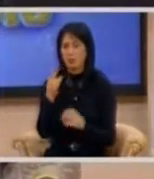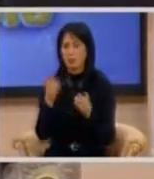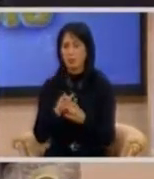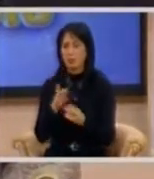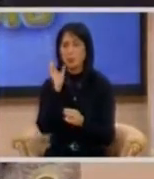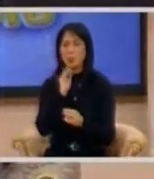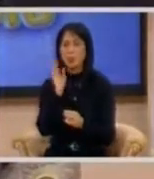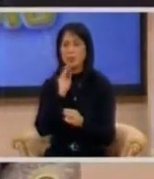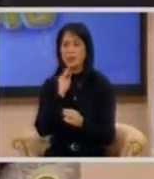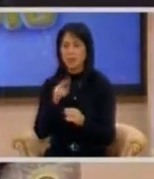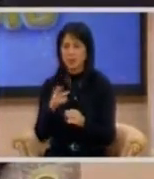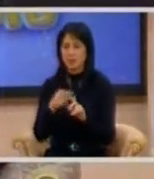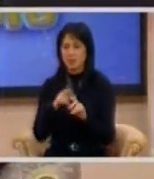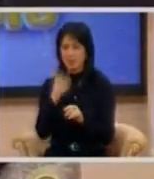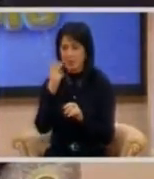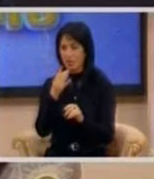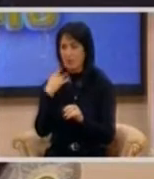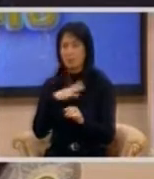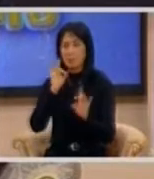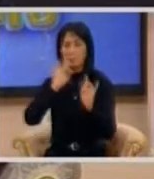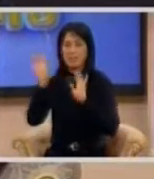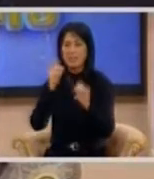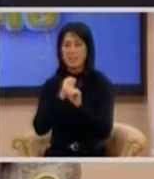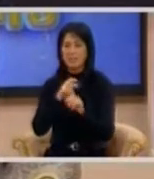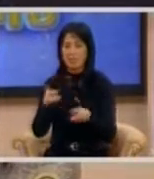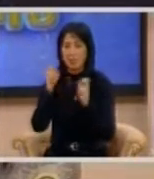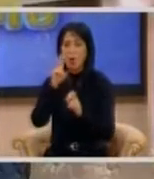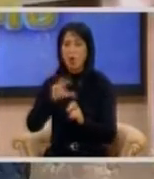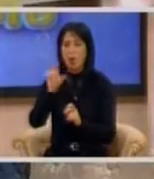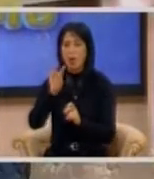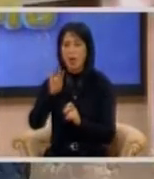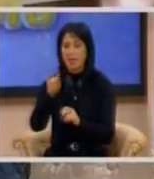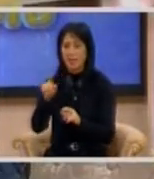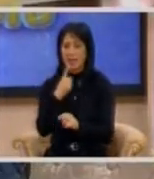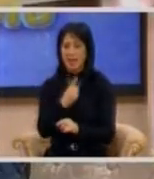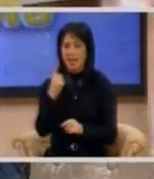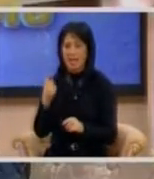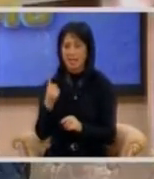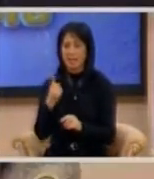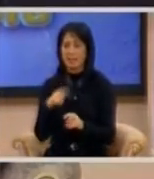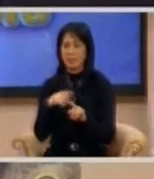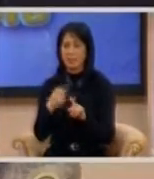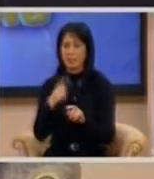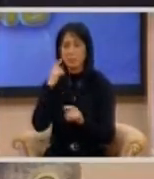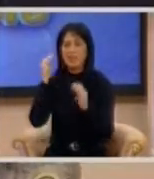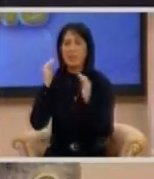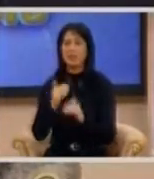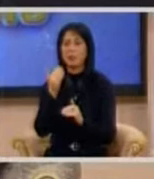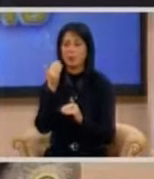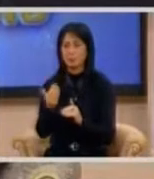როდესაც სამი დღისე ჩვენ პრეზენტაცია გამომართეთ ჰოლიდენში, იქ ზუსტად ერთ-ერთ ამ სპენდაკოითებულ